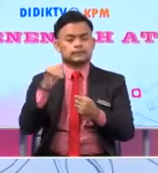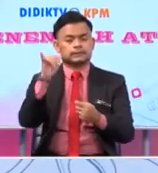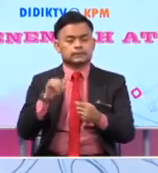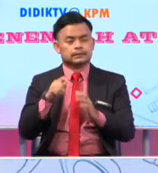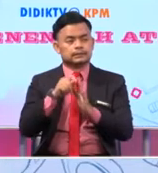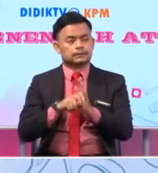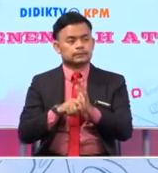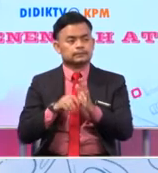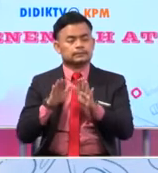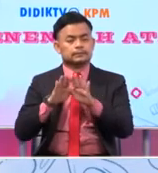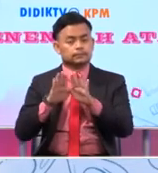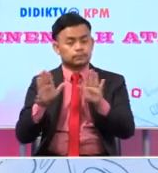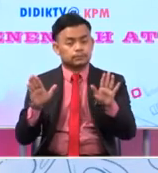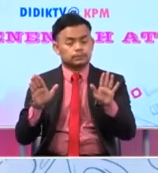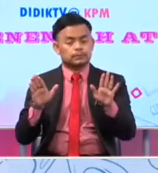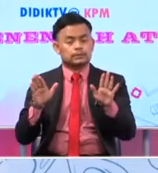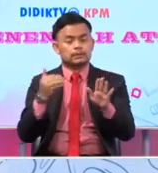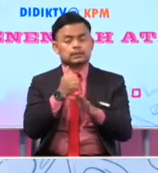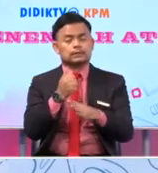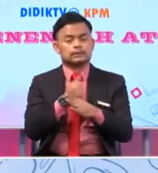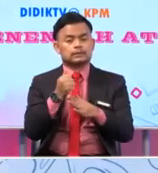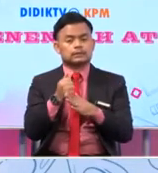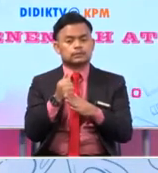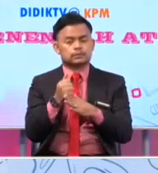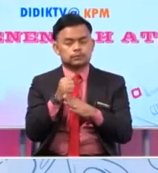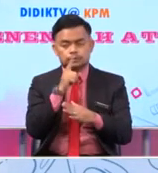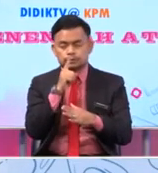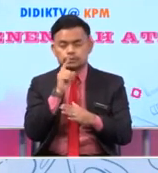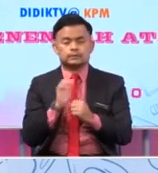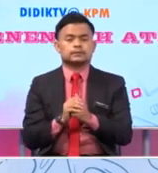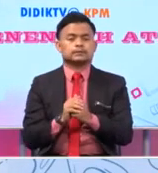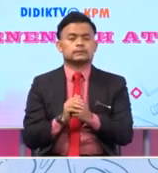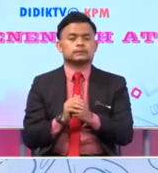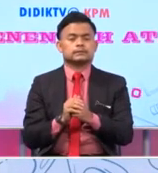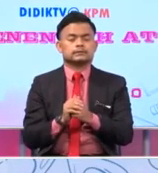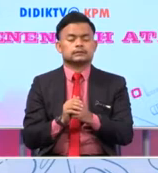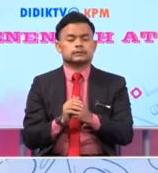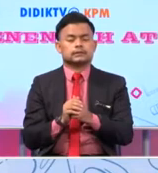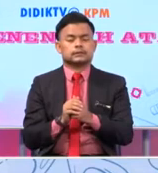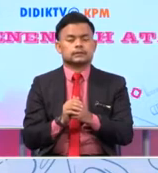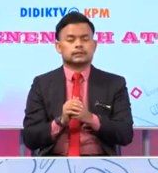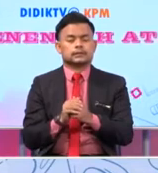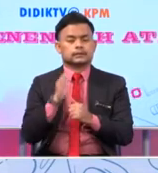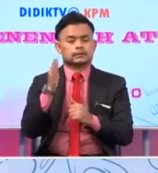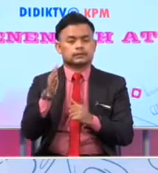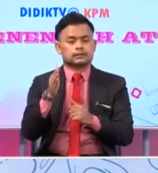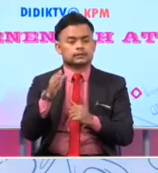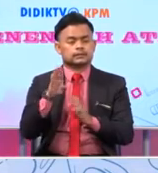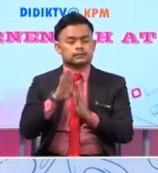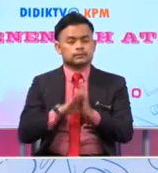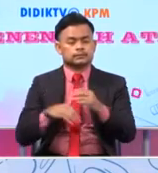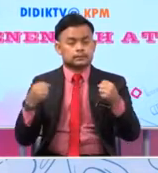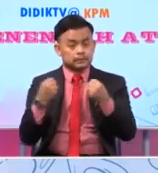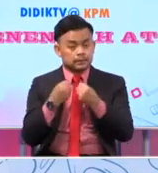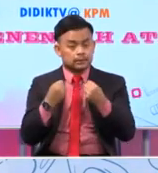agak apa tuh ya agak tersembunyi atau sunyi risau akan berlakunya pegaduha in Iya betul jadi